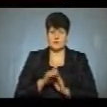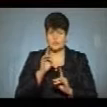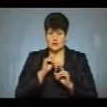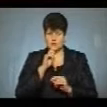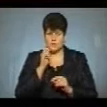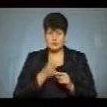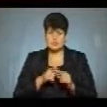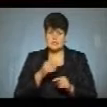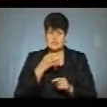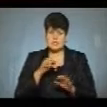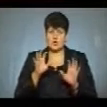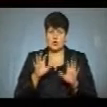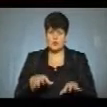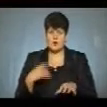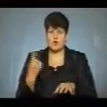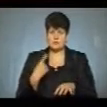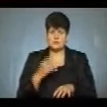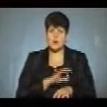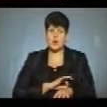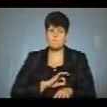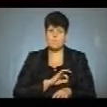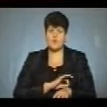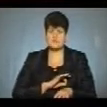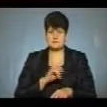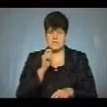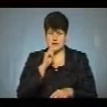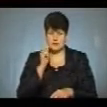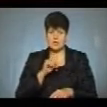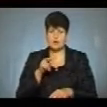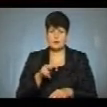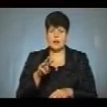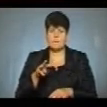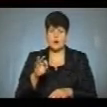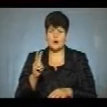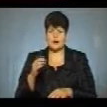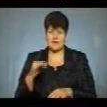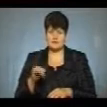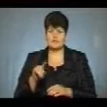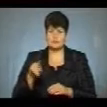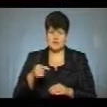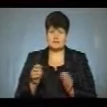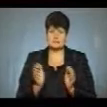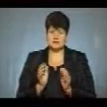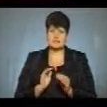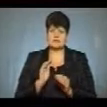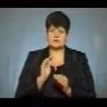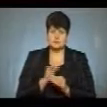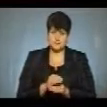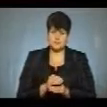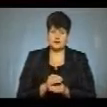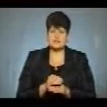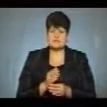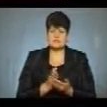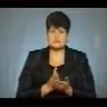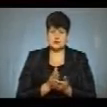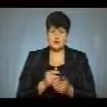повідомила голова обласної профспілки працівників освіти і науки Людмила Мокей. Вони вимагали зберегти надбавки та доплати, в тому числі за